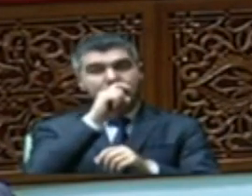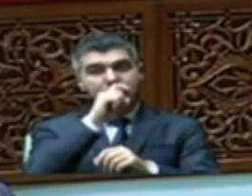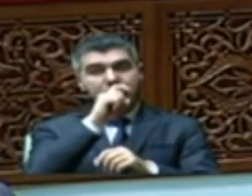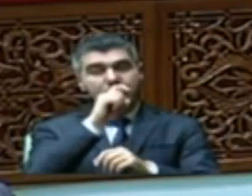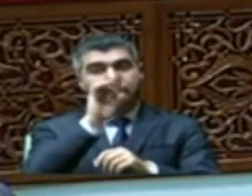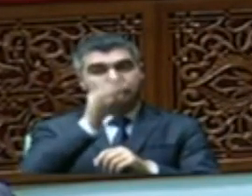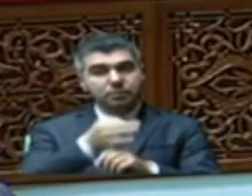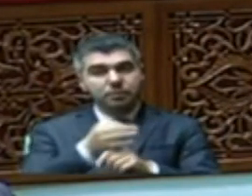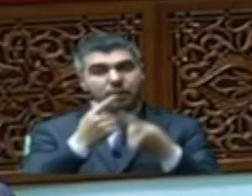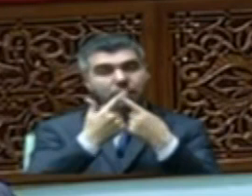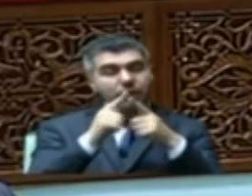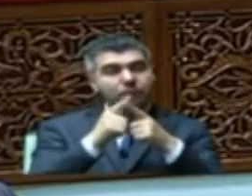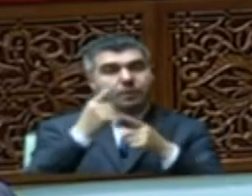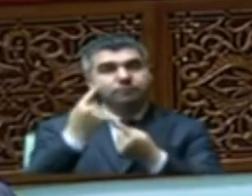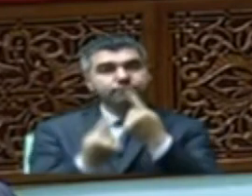تكون الحمايه